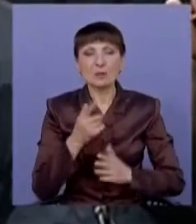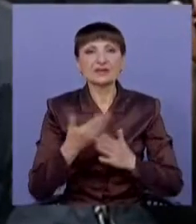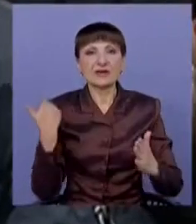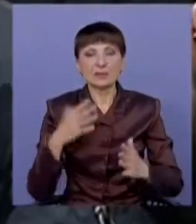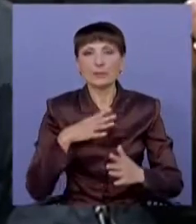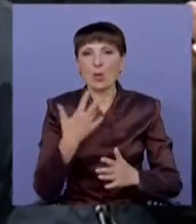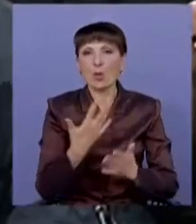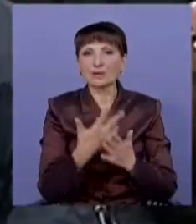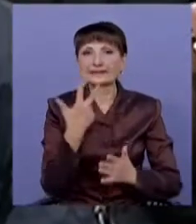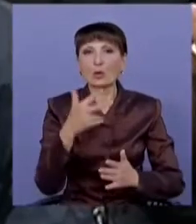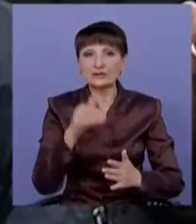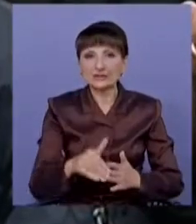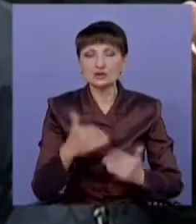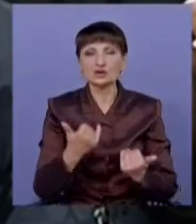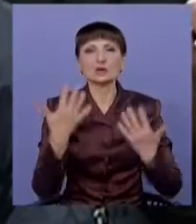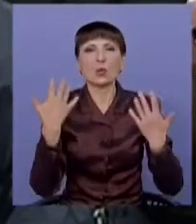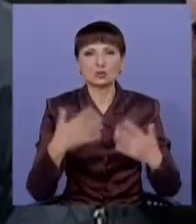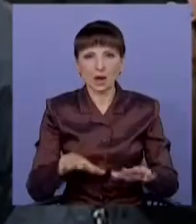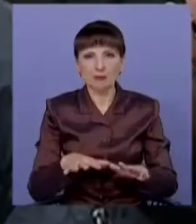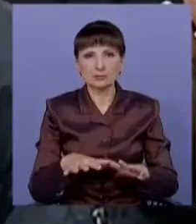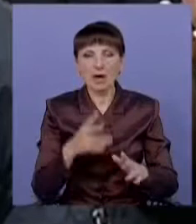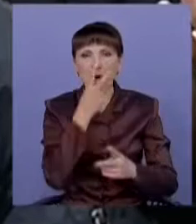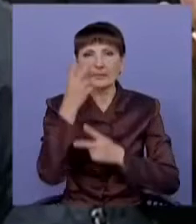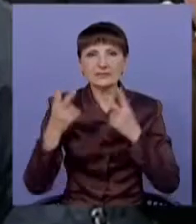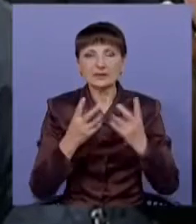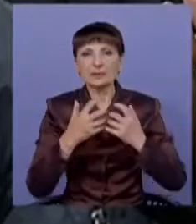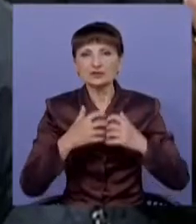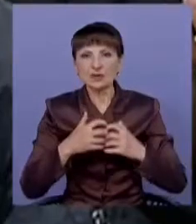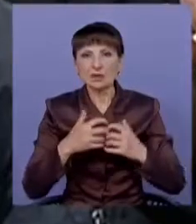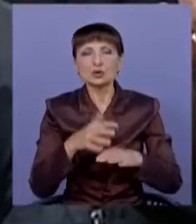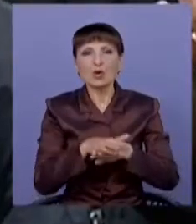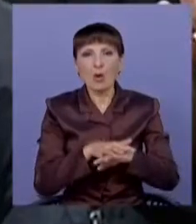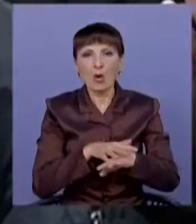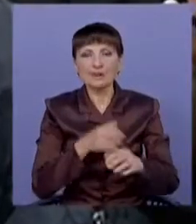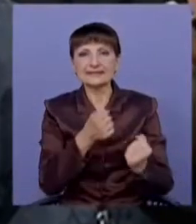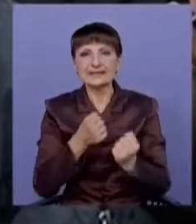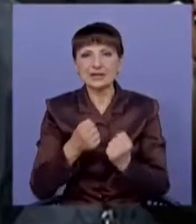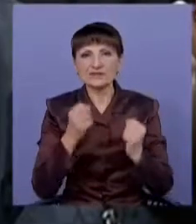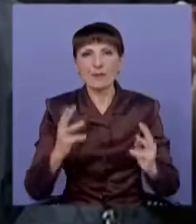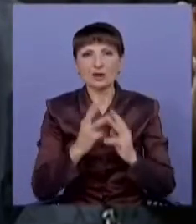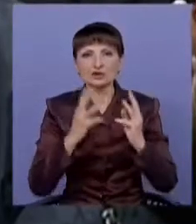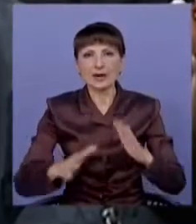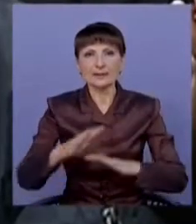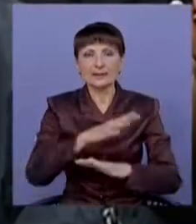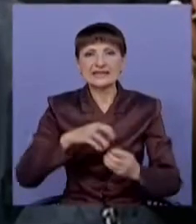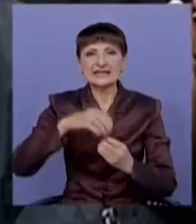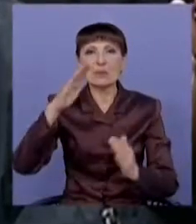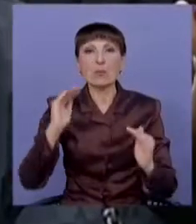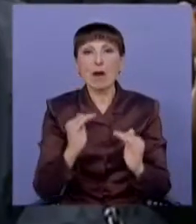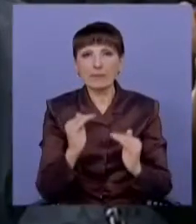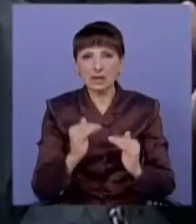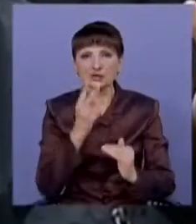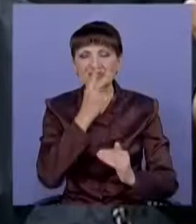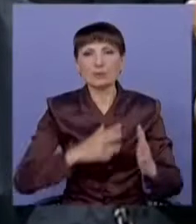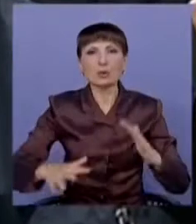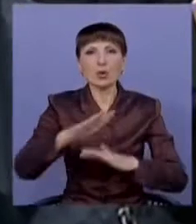около 3000, но сейчас вот уже мы достаточно долго сдерживаем этот пожар на одной площади. Дыму стало поменьше, мы видим, что